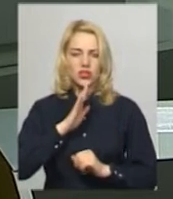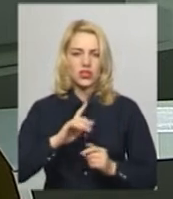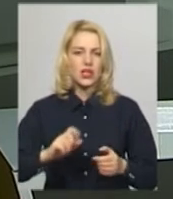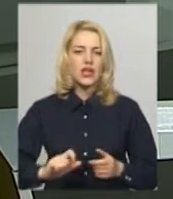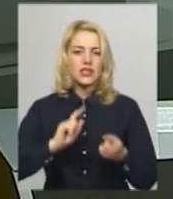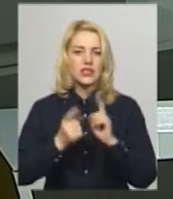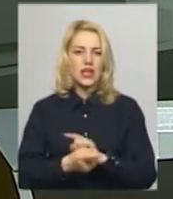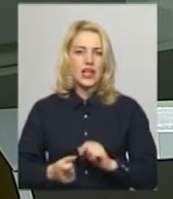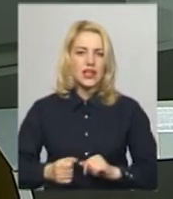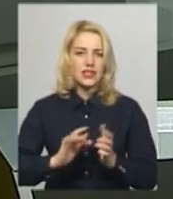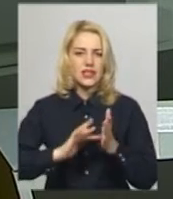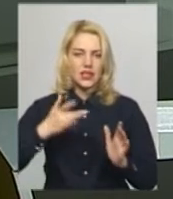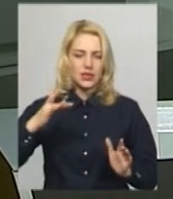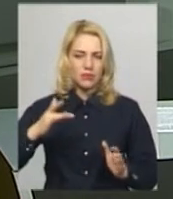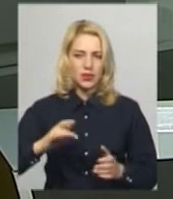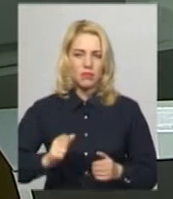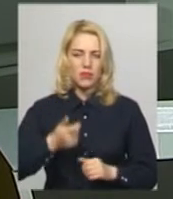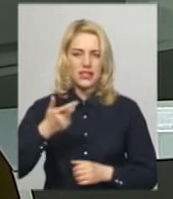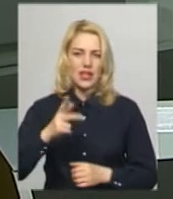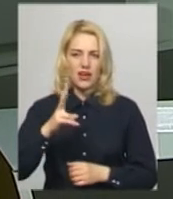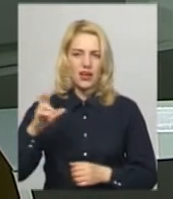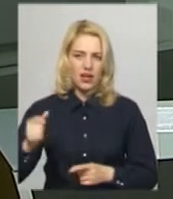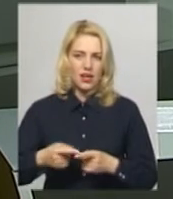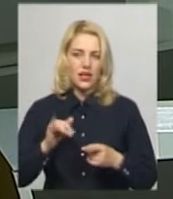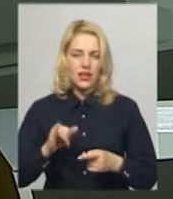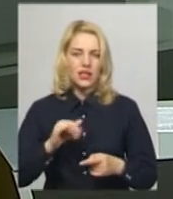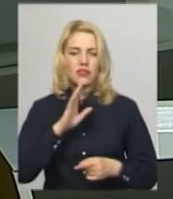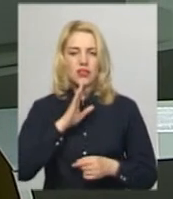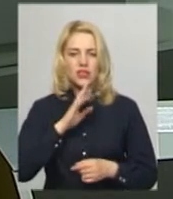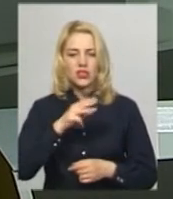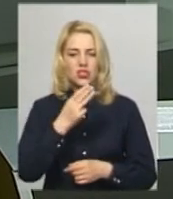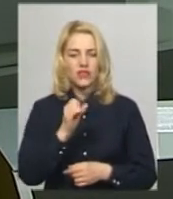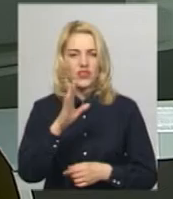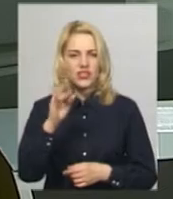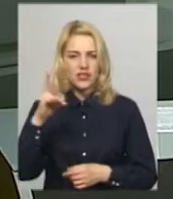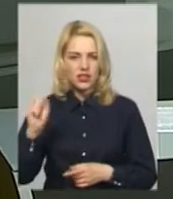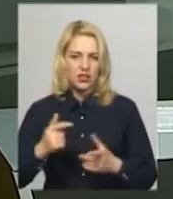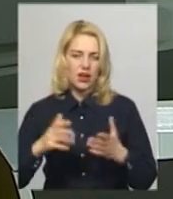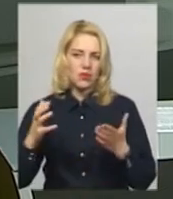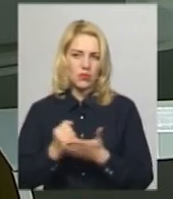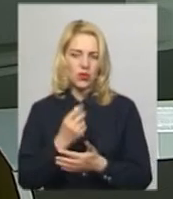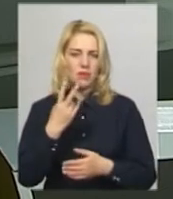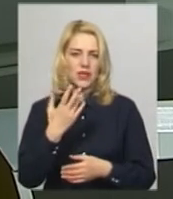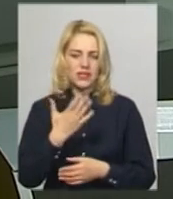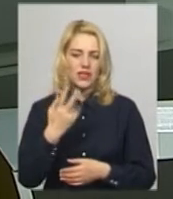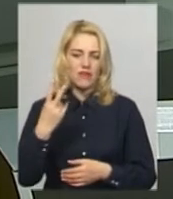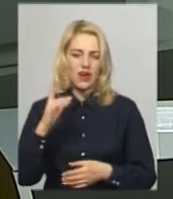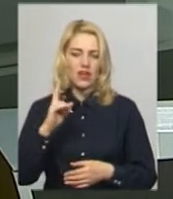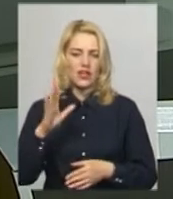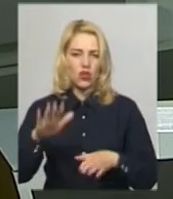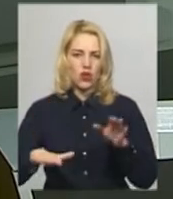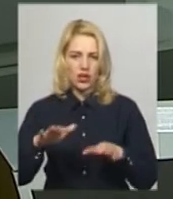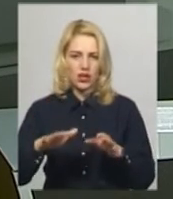срібною призеркою чемпіонату світу. Тетяна Щавінська перемогла серед юніорок у ваговій категорії до 52 кілограмів в класичному